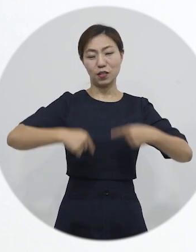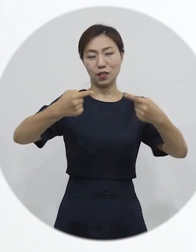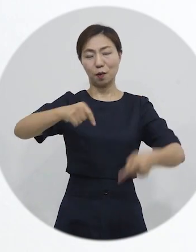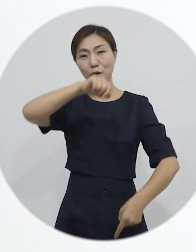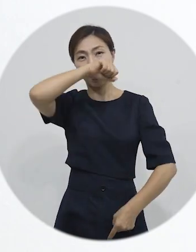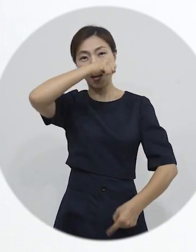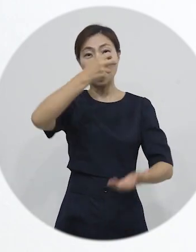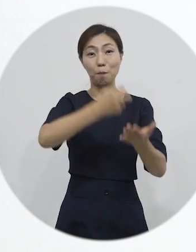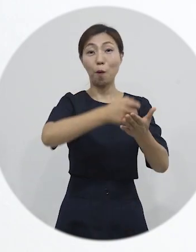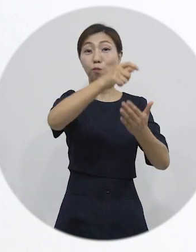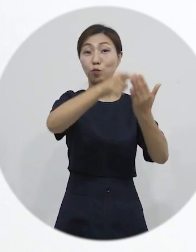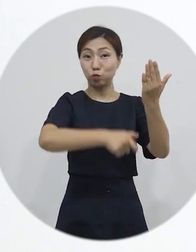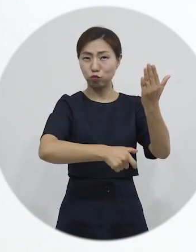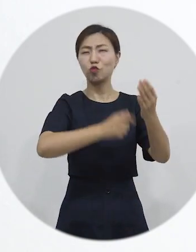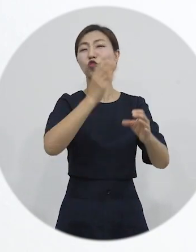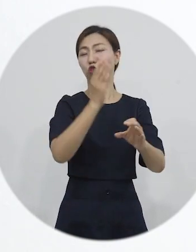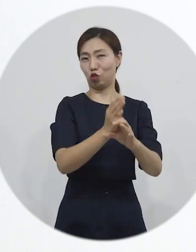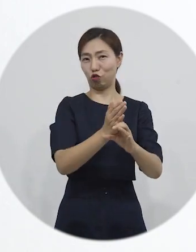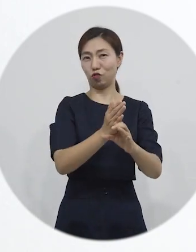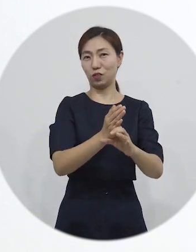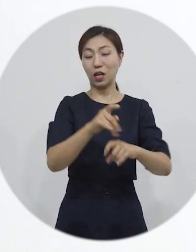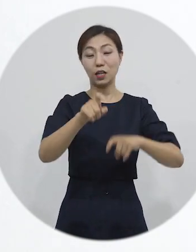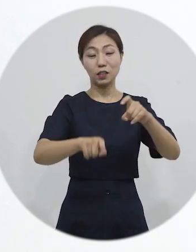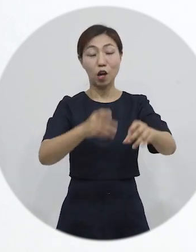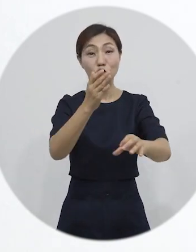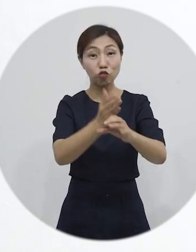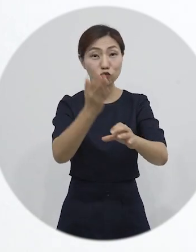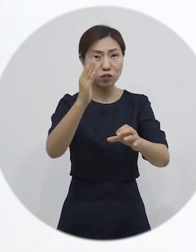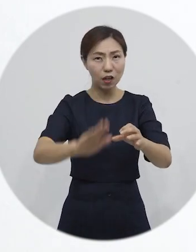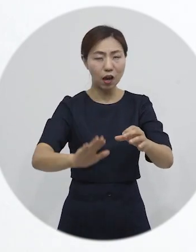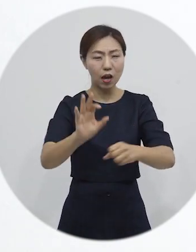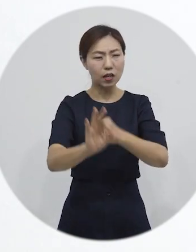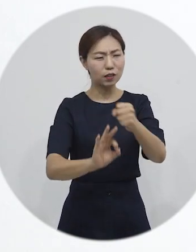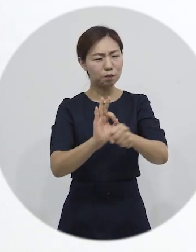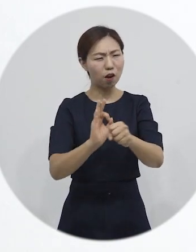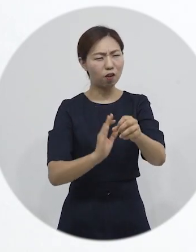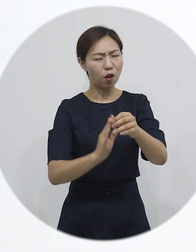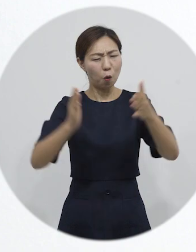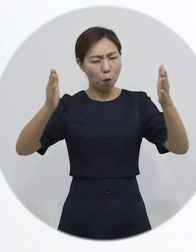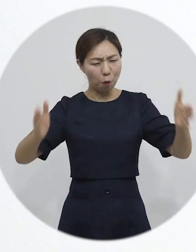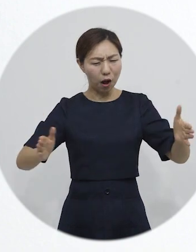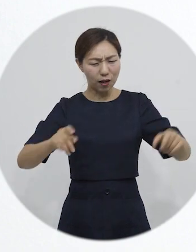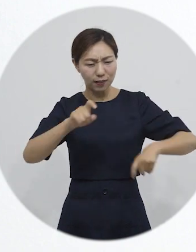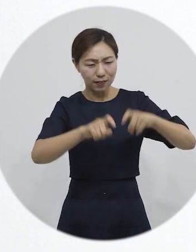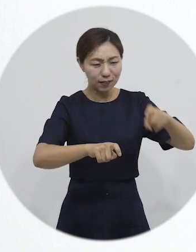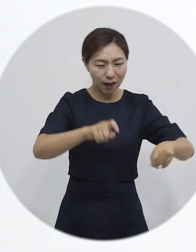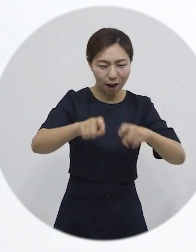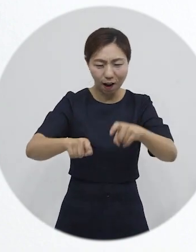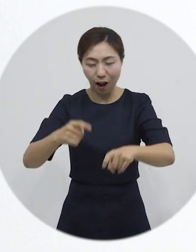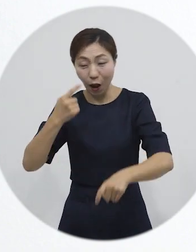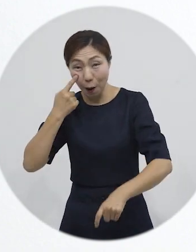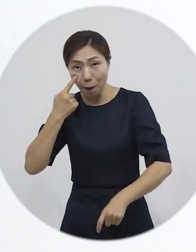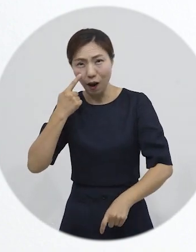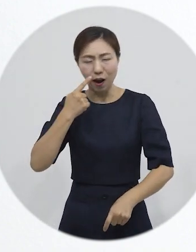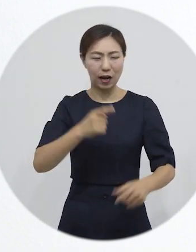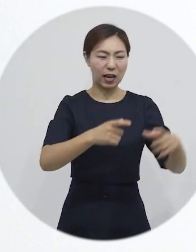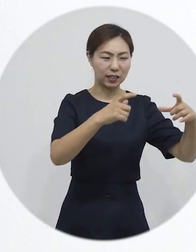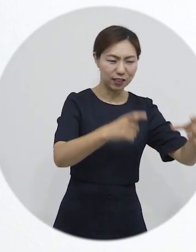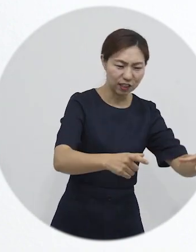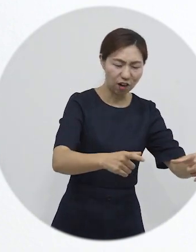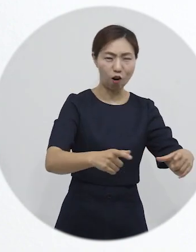있어. 그런데 10년 정도 하고 나니까 지역마다 지역의 사회적인,